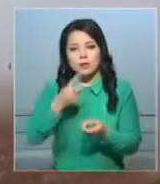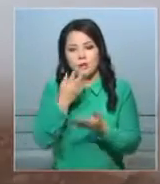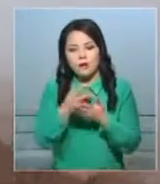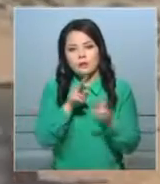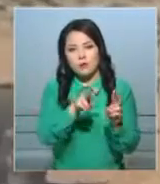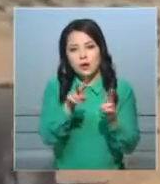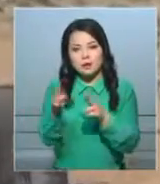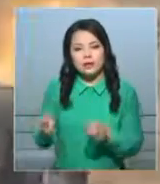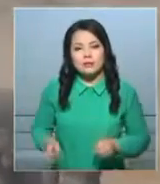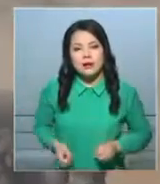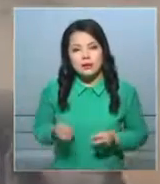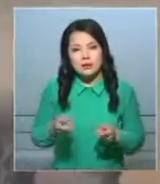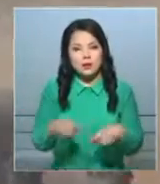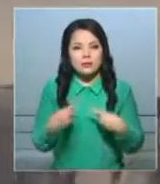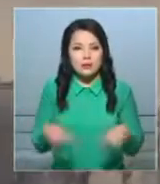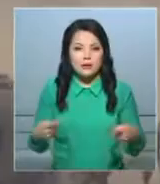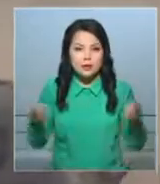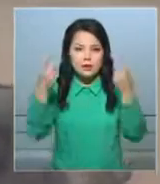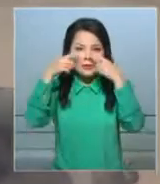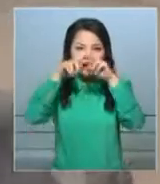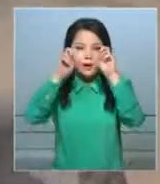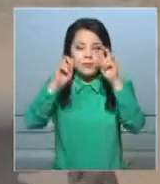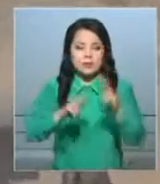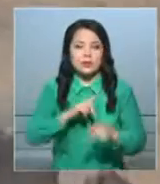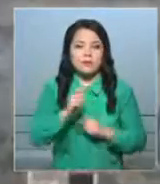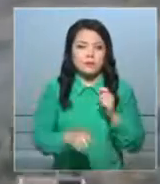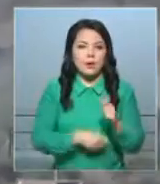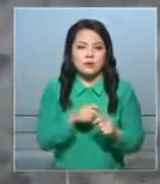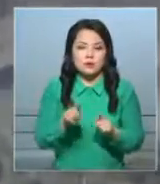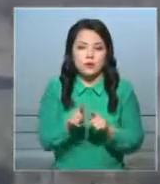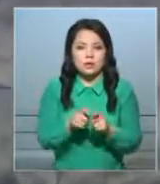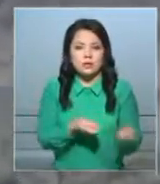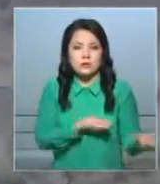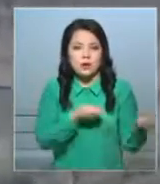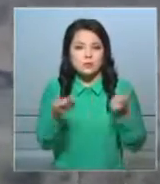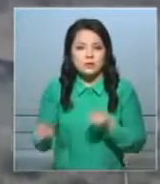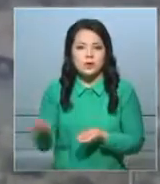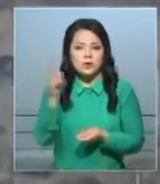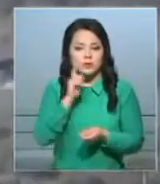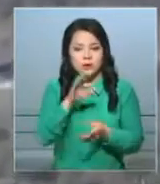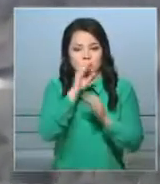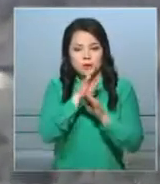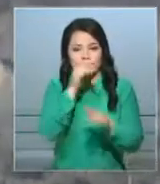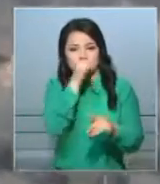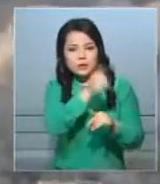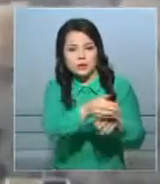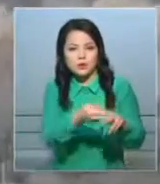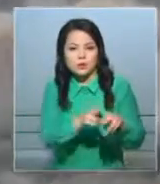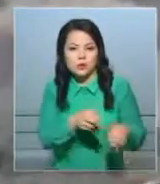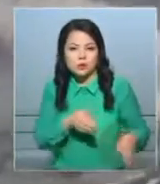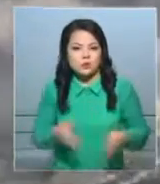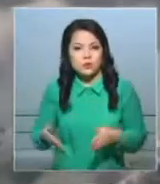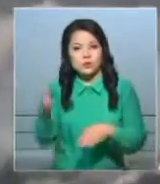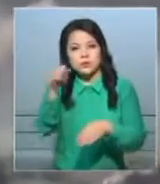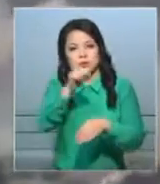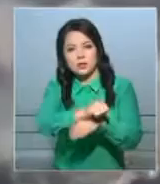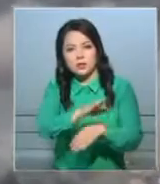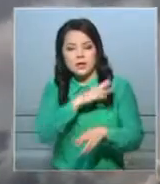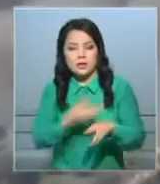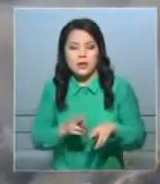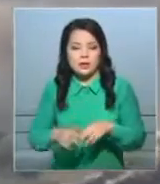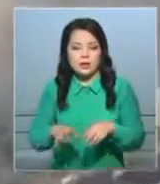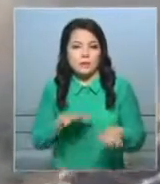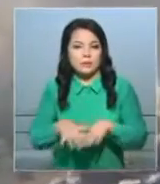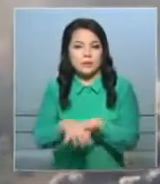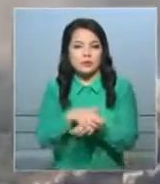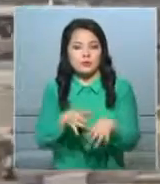алып, лаңкестердің материалдық техникалық жабдықтарды тасымалдау үшін негізгі күре жолын кескен. Еске сала кетейік, Сирия әскері ежелгі қаланы азат